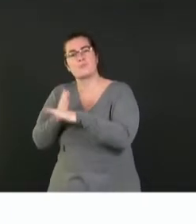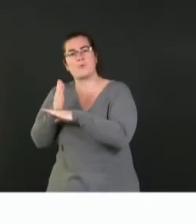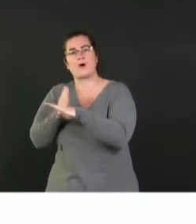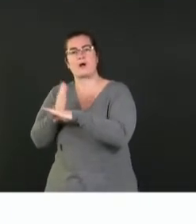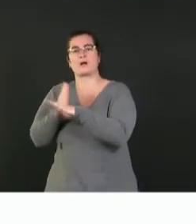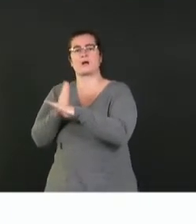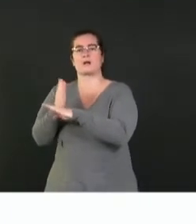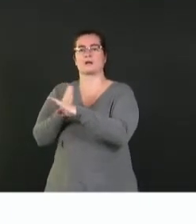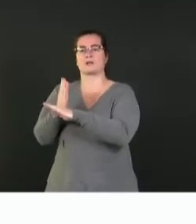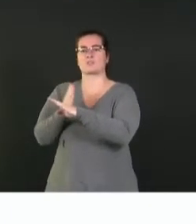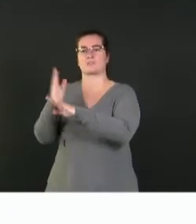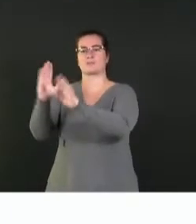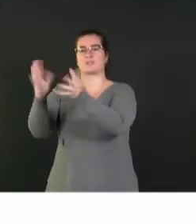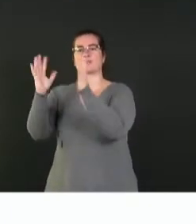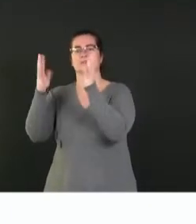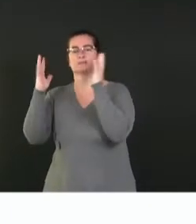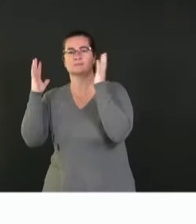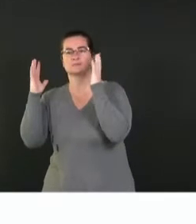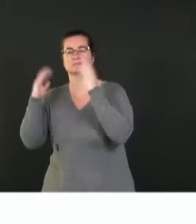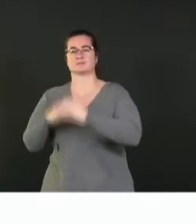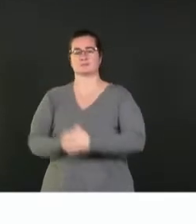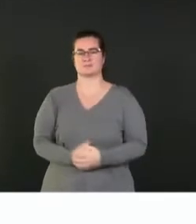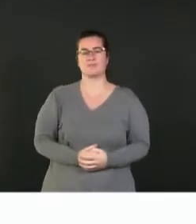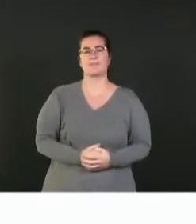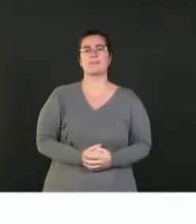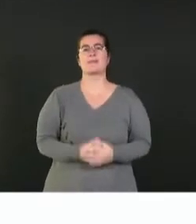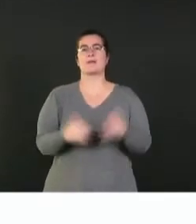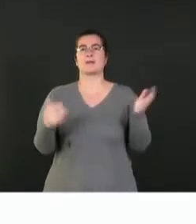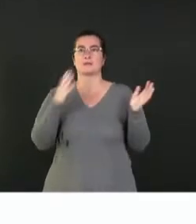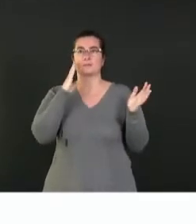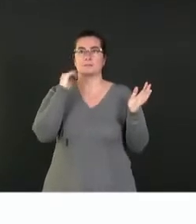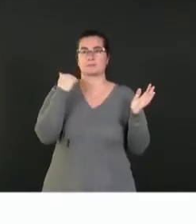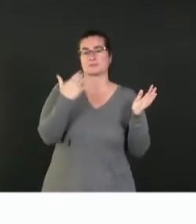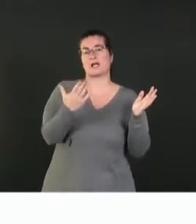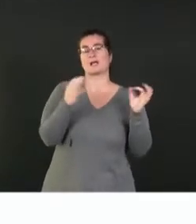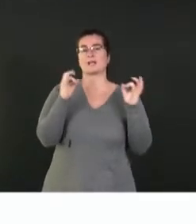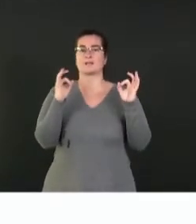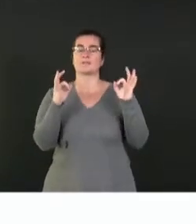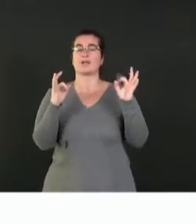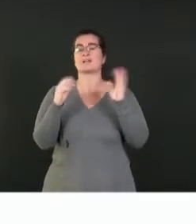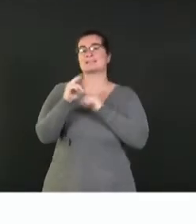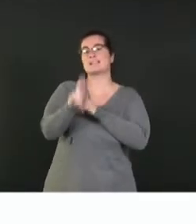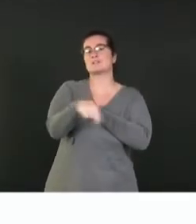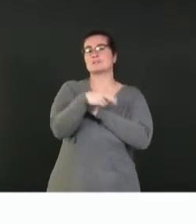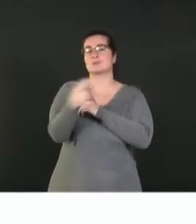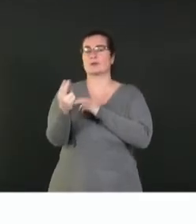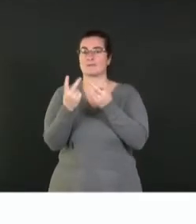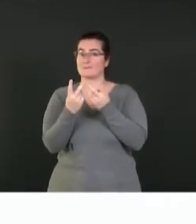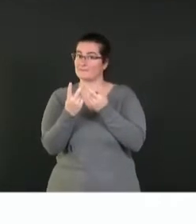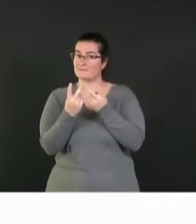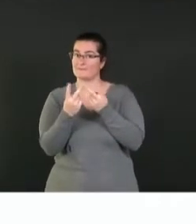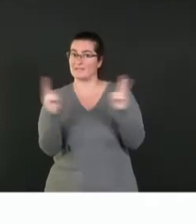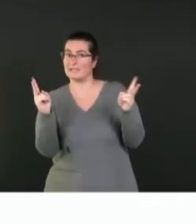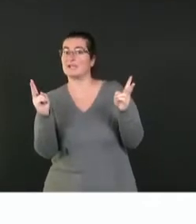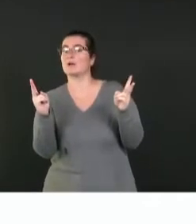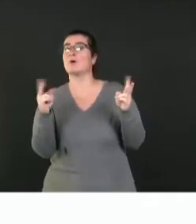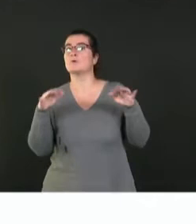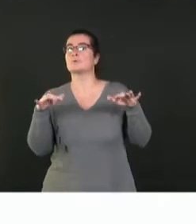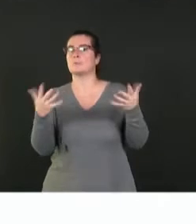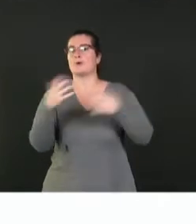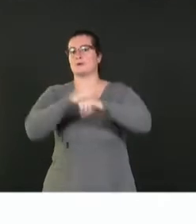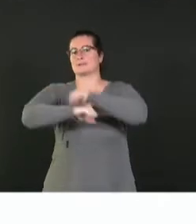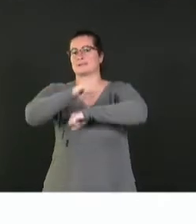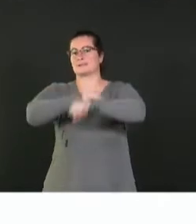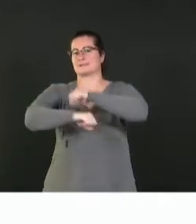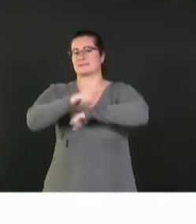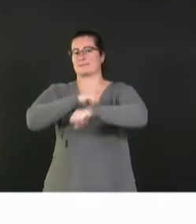bois construction permettent là aussi de participer à une réponse à cette question de la nature en ville? Tout à fait. C'est vrai que là, on